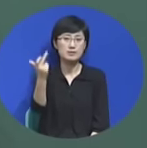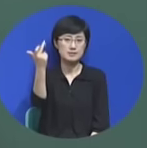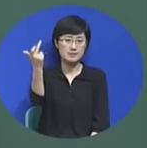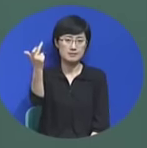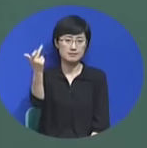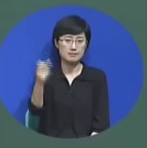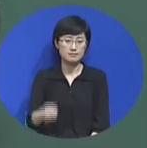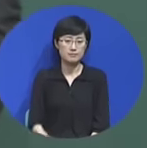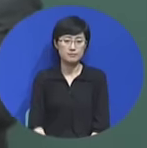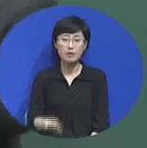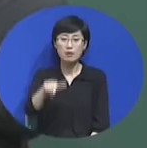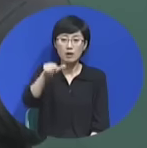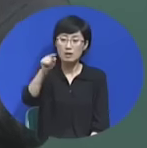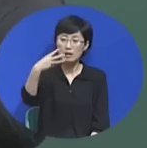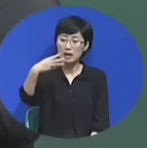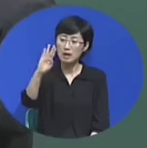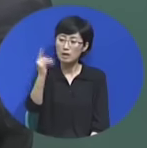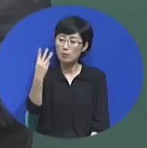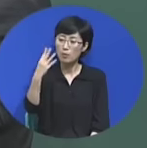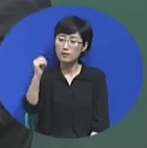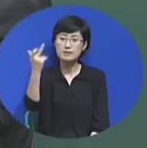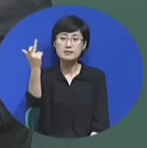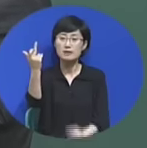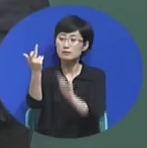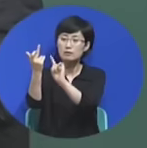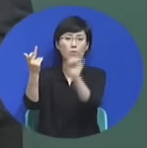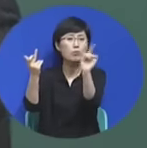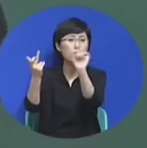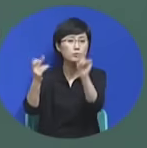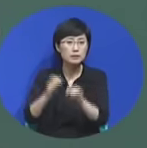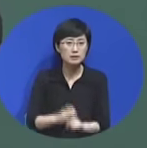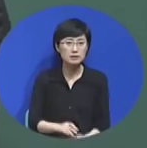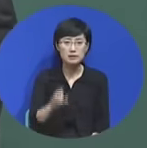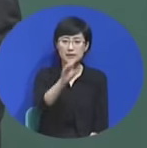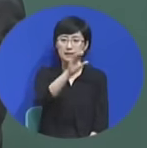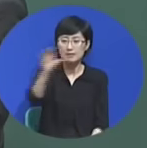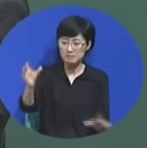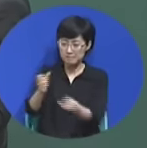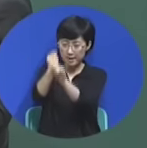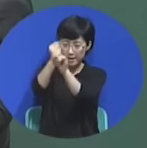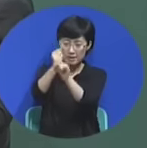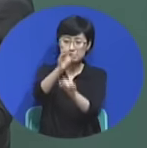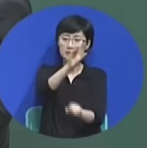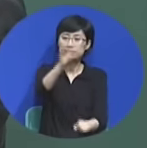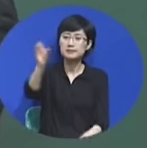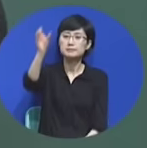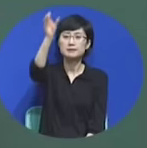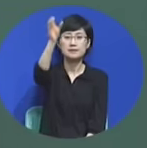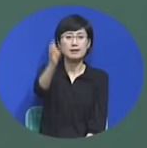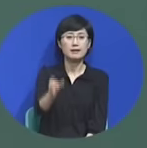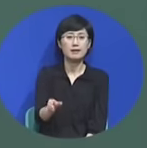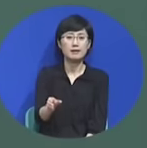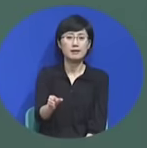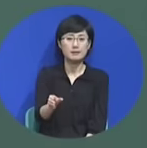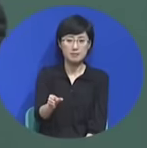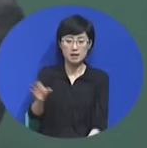여러분 갈보리산이 뭡니까? 那加略山是什么？ 십자가 아닙니까? 是十字架。 십자가의 하나님의 그 은혜